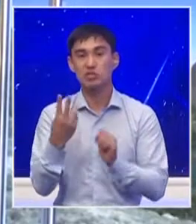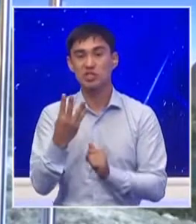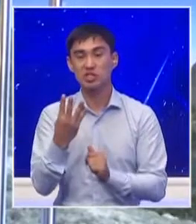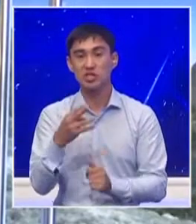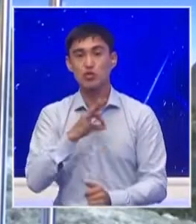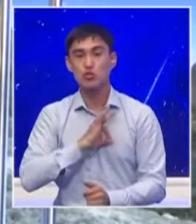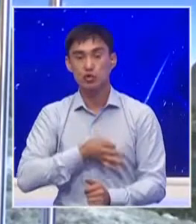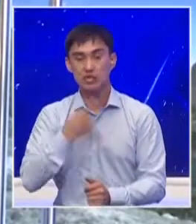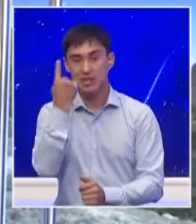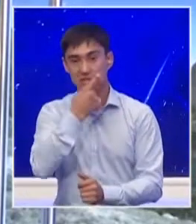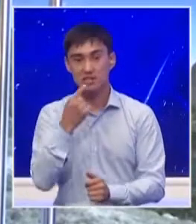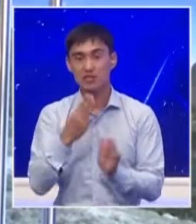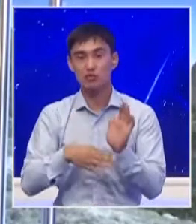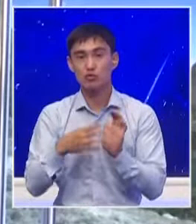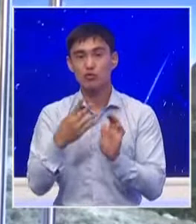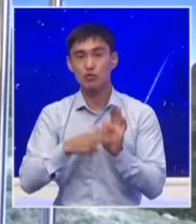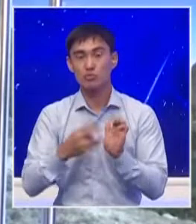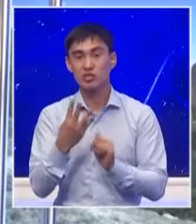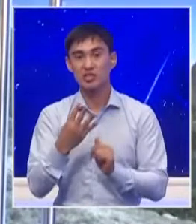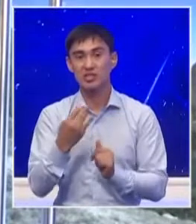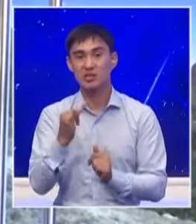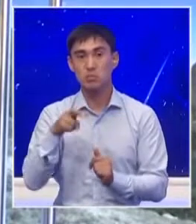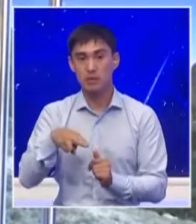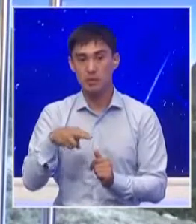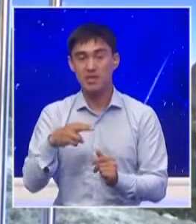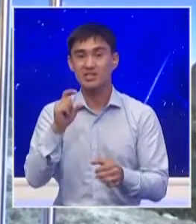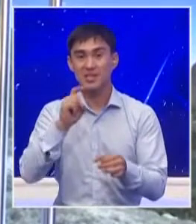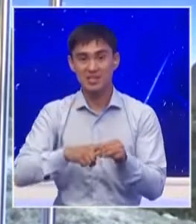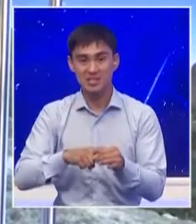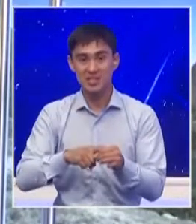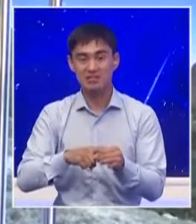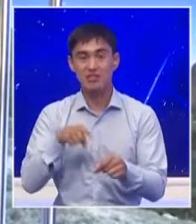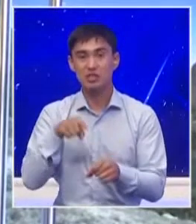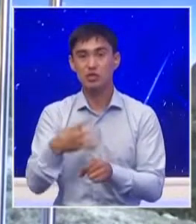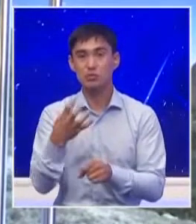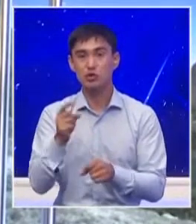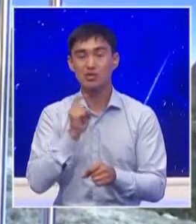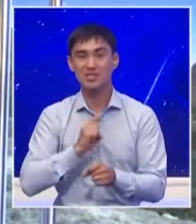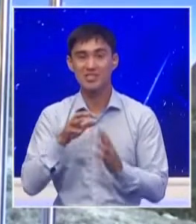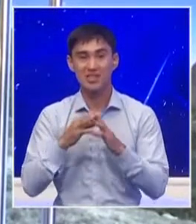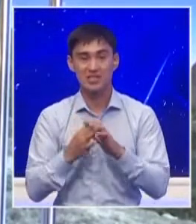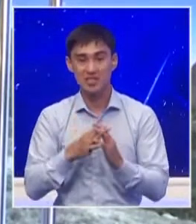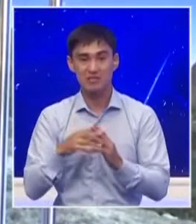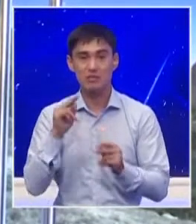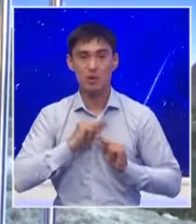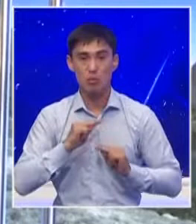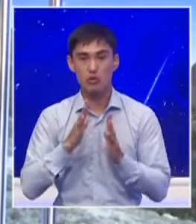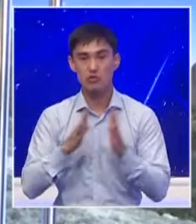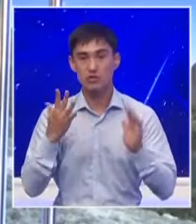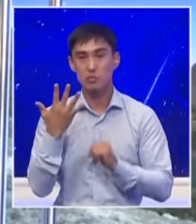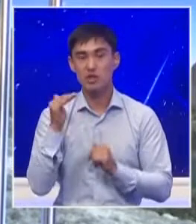лица 984 индивидуальные предприниматели зарегистрировано полторы тысячи крестьянских хозяйств у них работает свыше